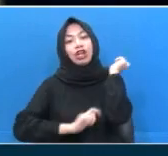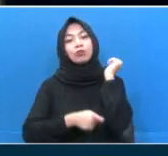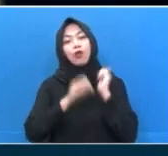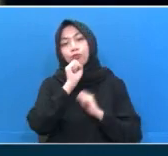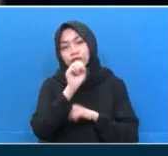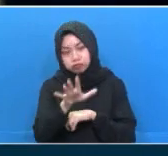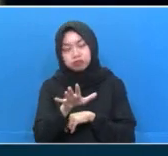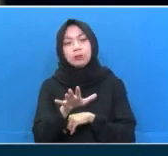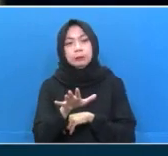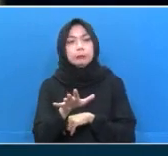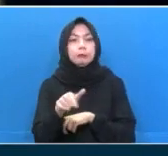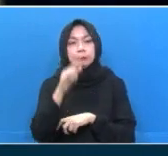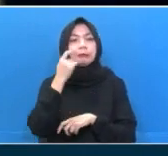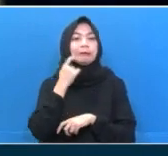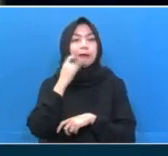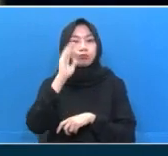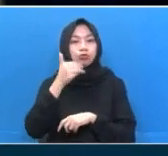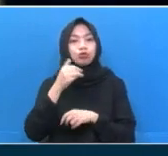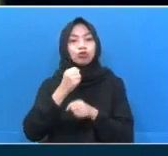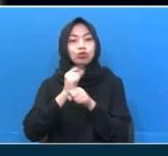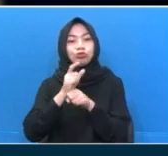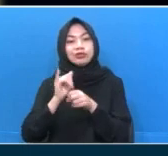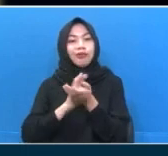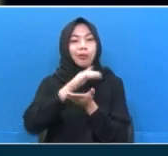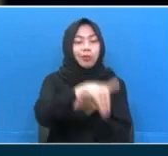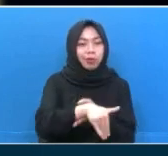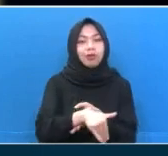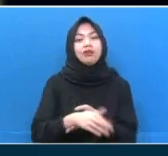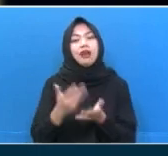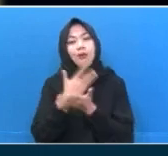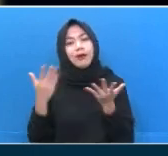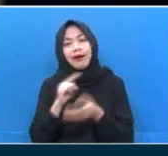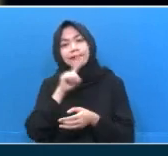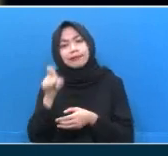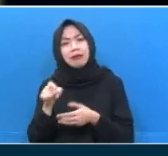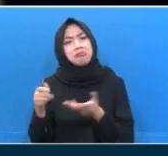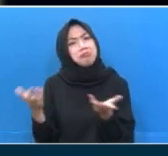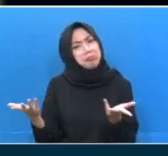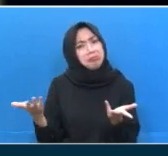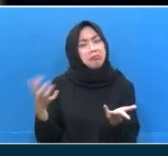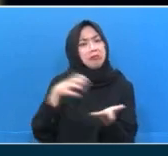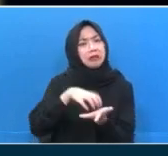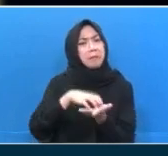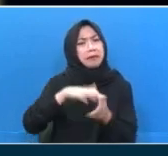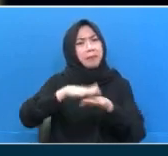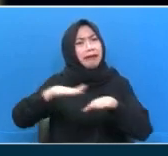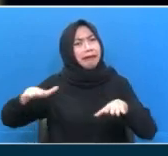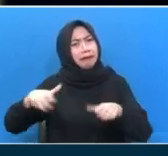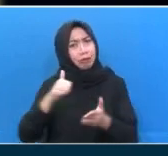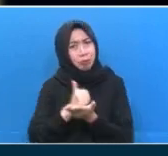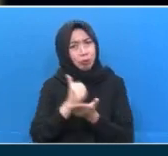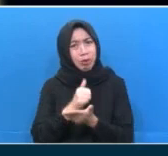masuk ke jurang yang terjadi di kawasan Guci Tegal, Jawa Tengah. Hotman mempertanyakan kelaikan dari lokasi parkir